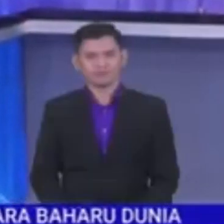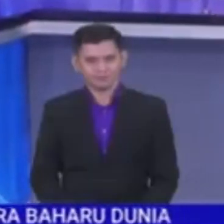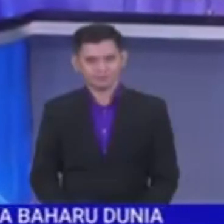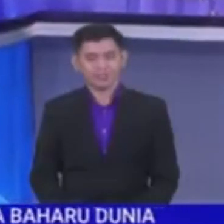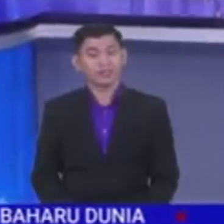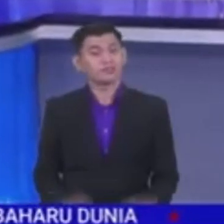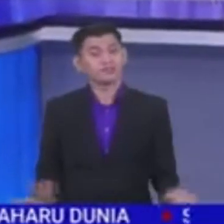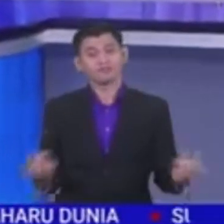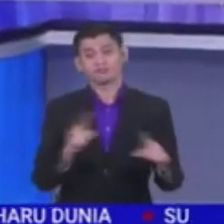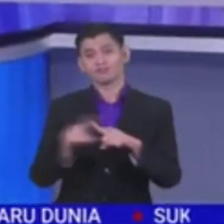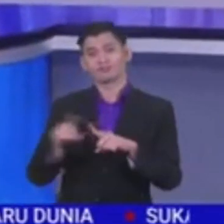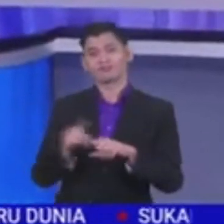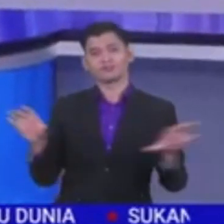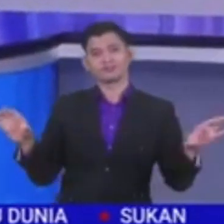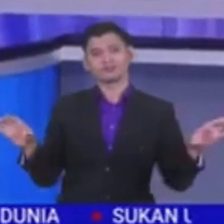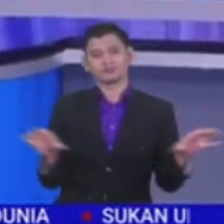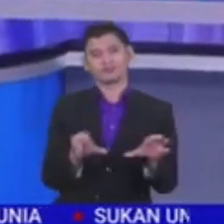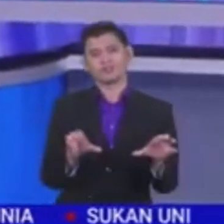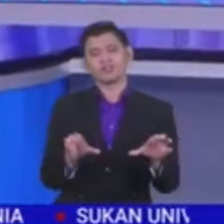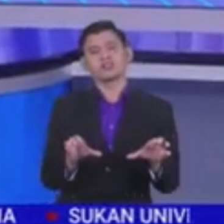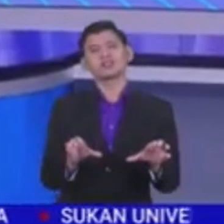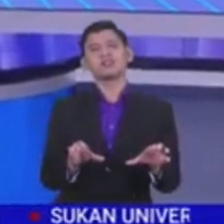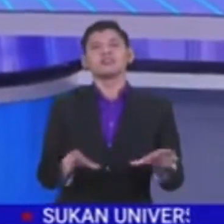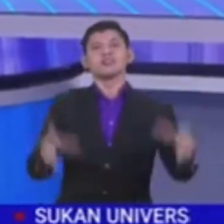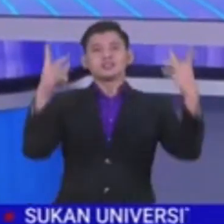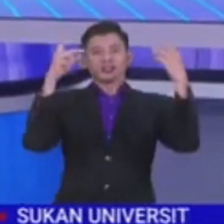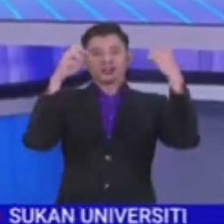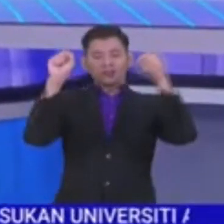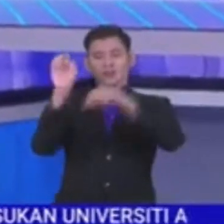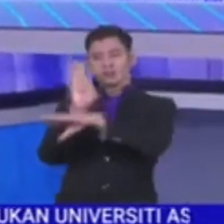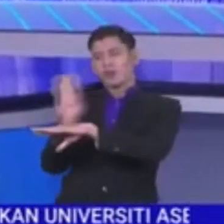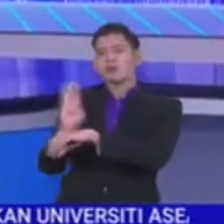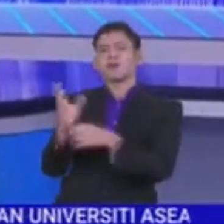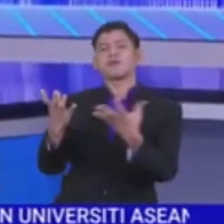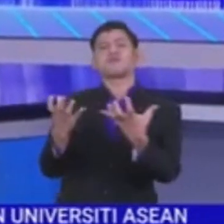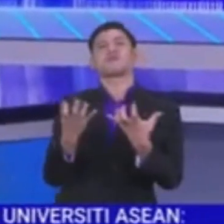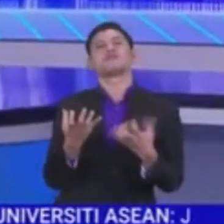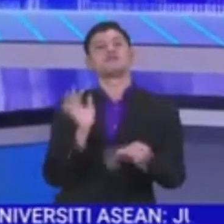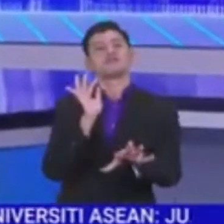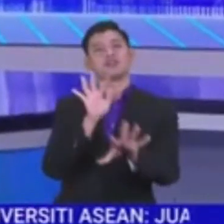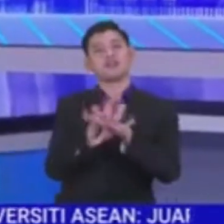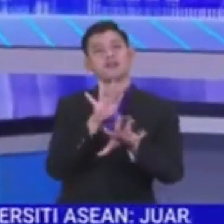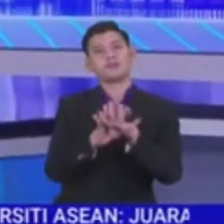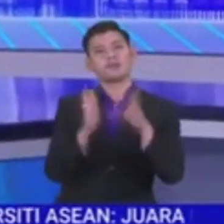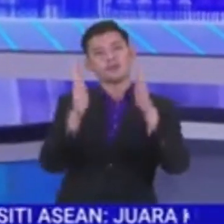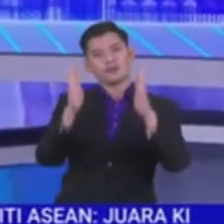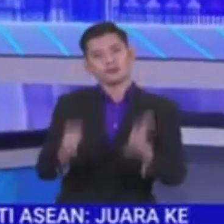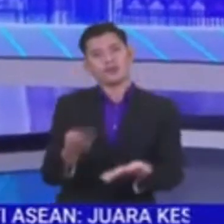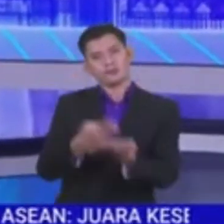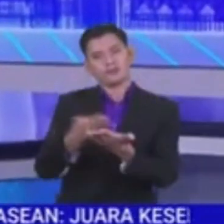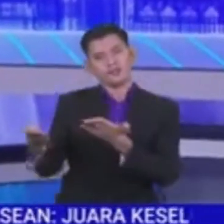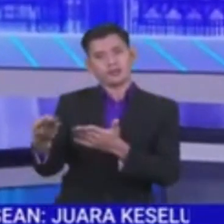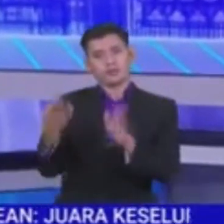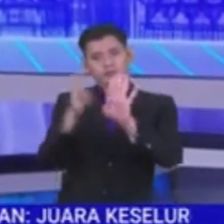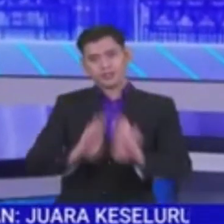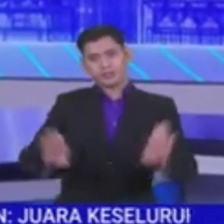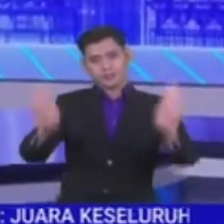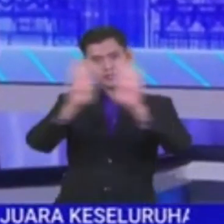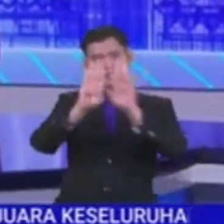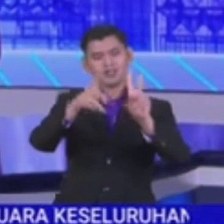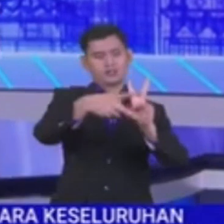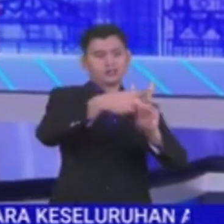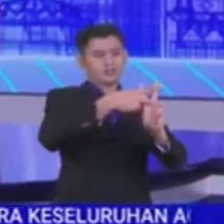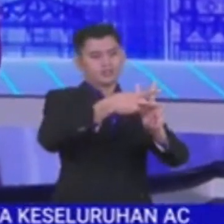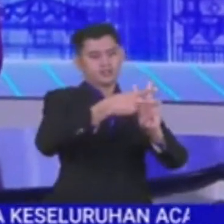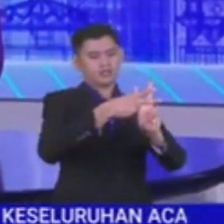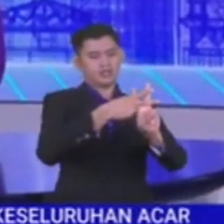Ya, Farah, macam-macam dilakukan oleh pemilik premis perniagaan semata-mata untuk menarik perhatian pelanggan mereka. Ya, menerusi hashtag malam ini,